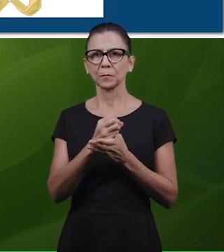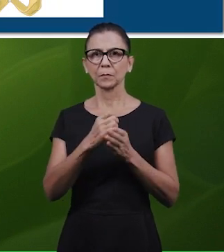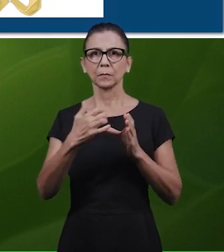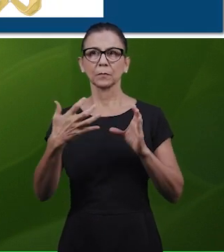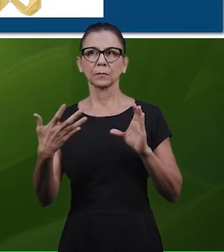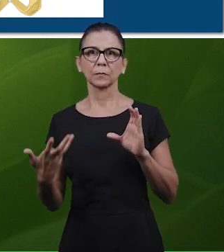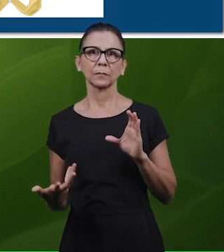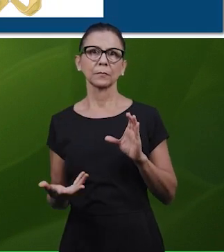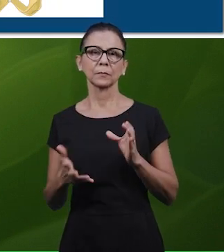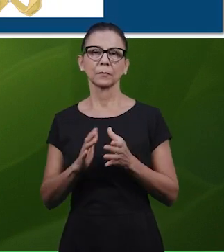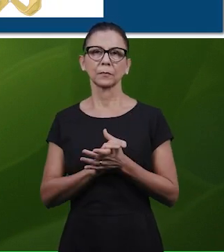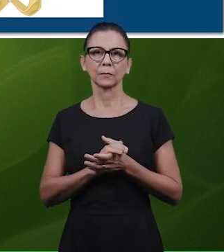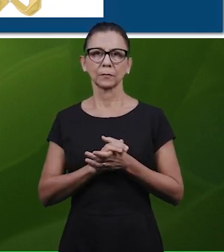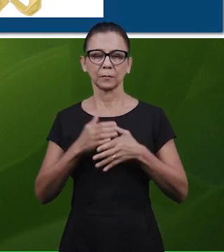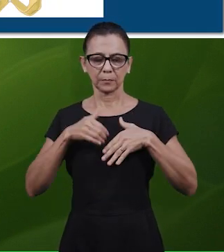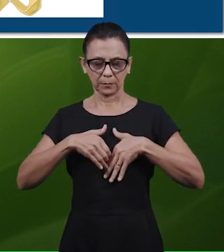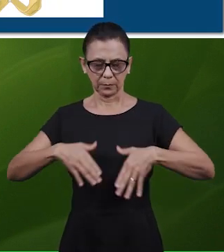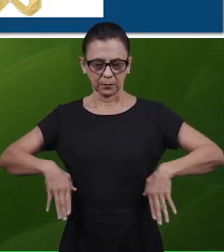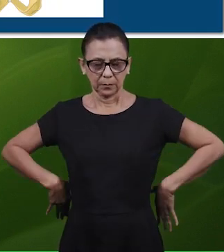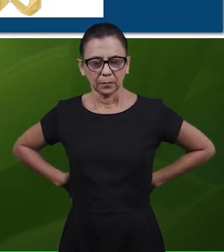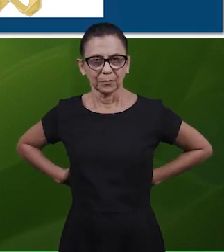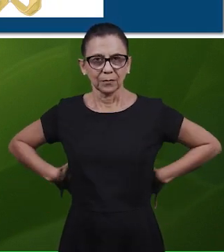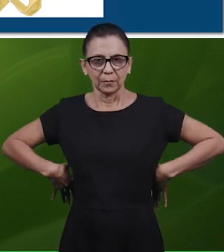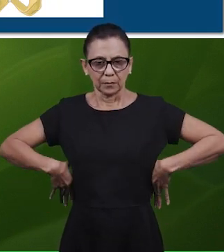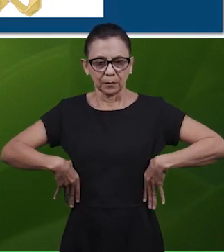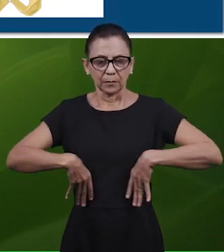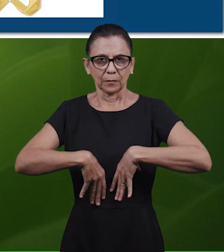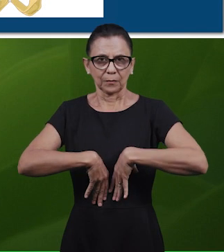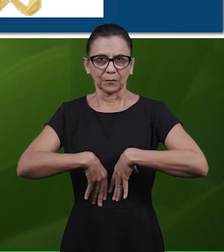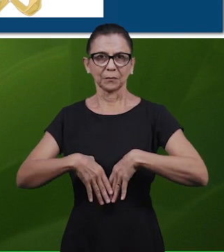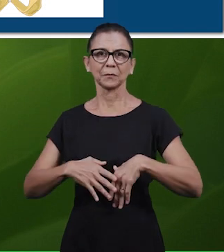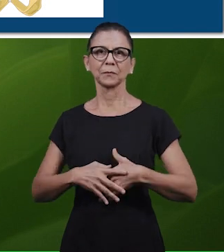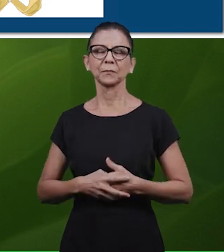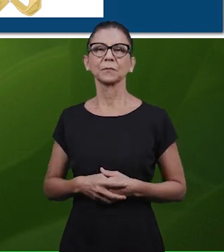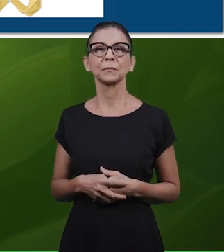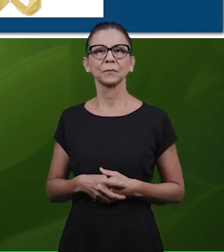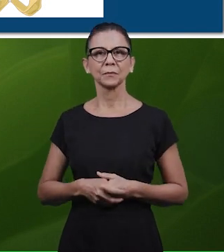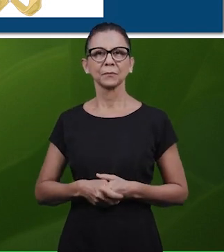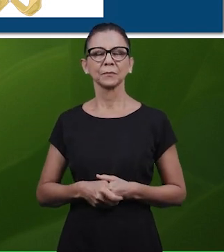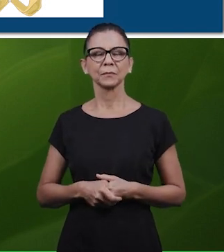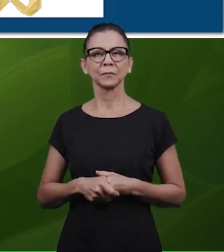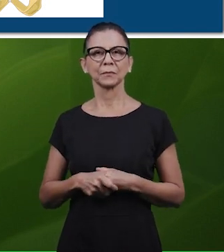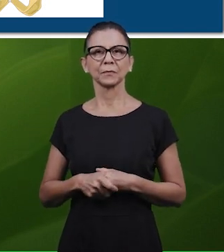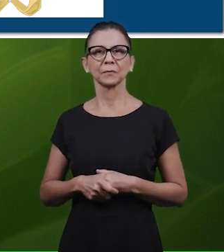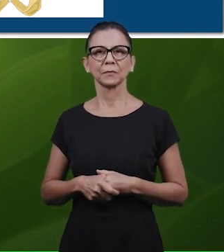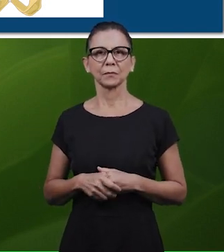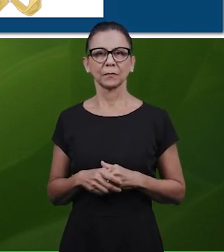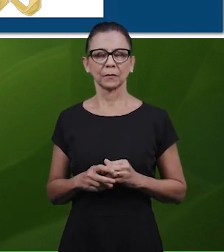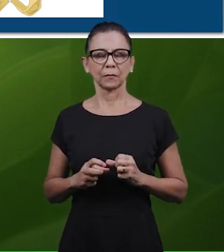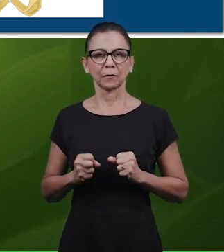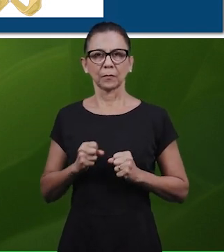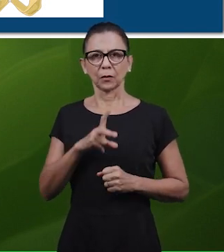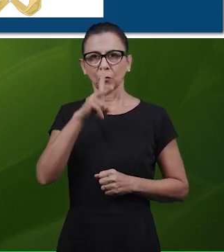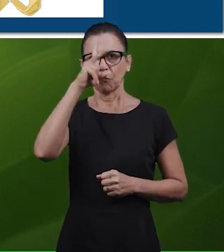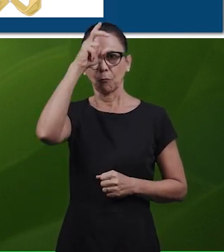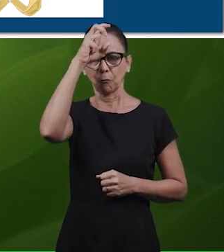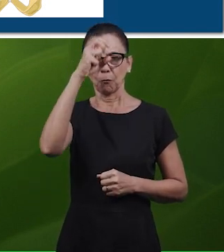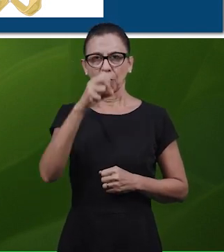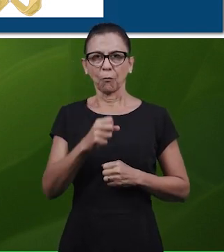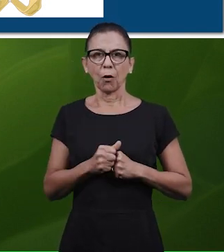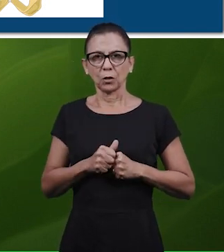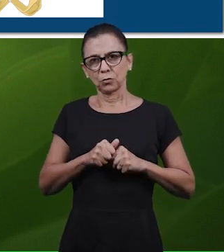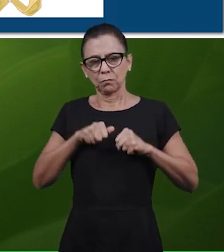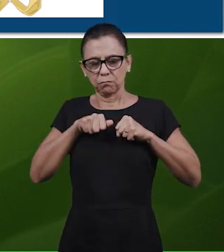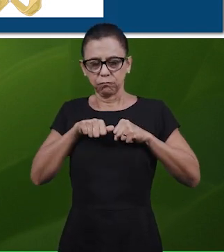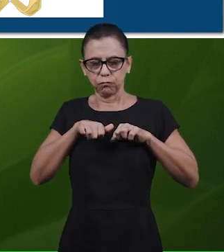voyons quelques aspects anatomiques de la région donc des reins. Donc, dans